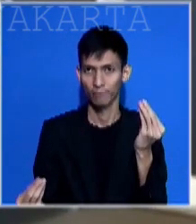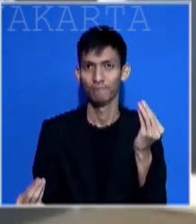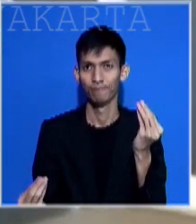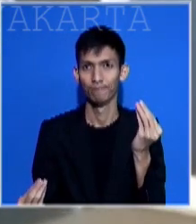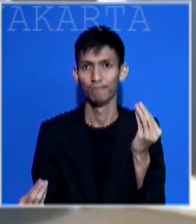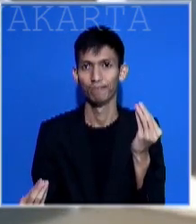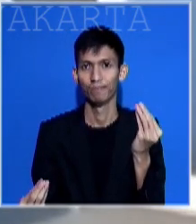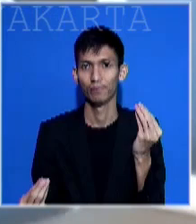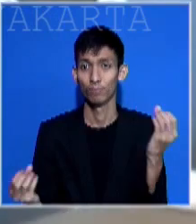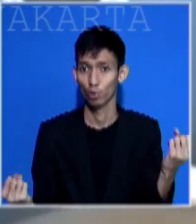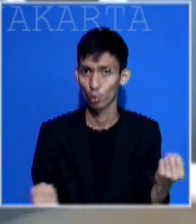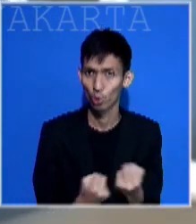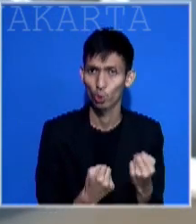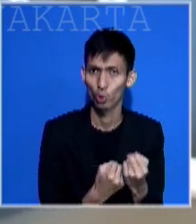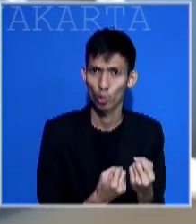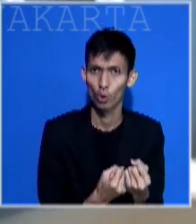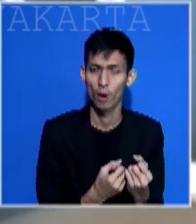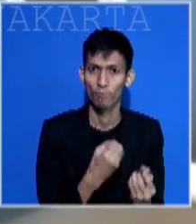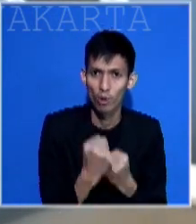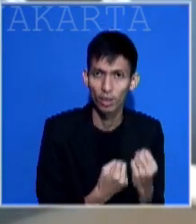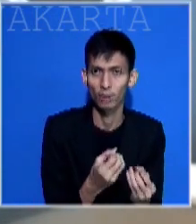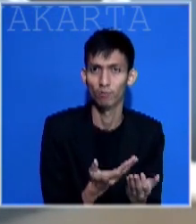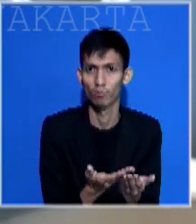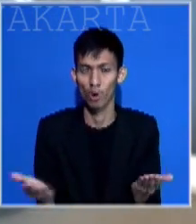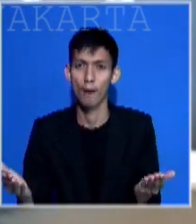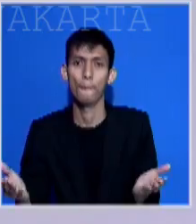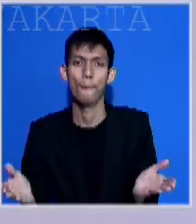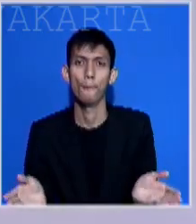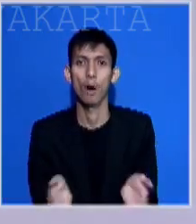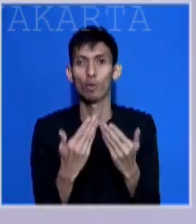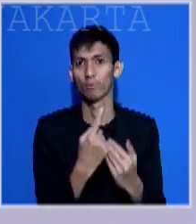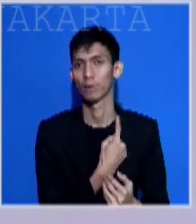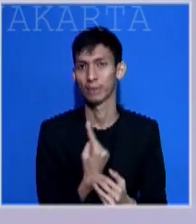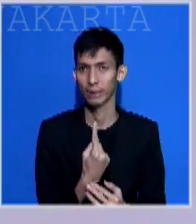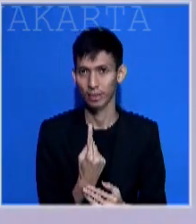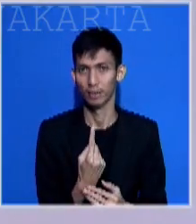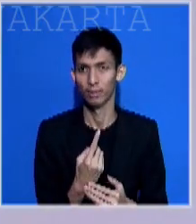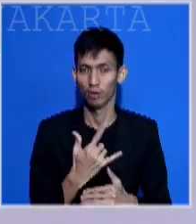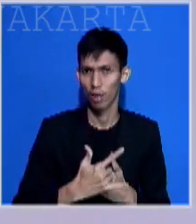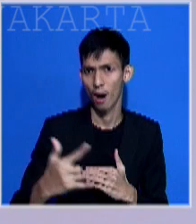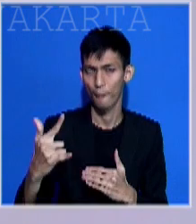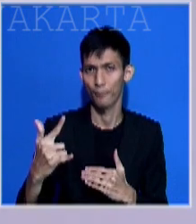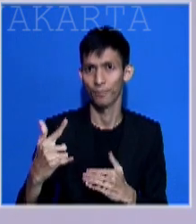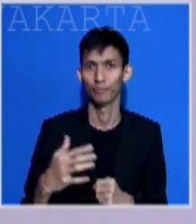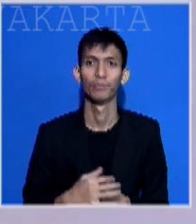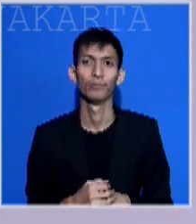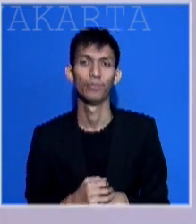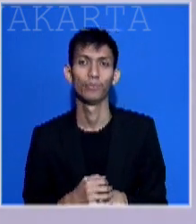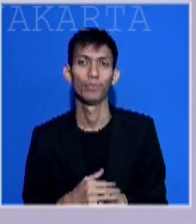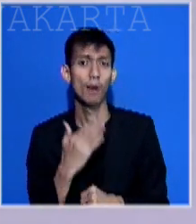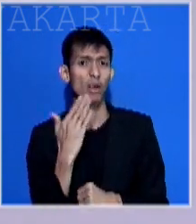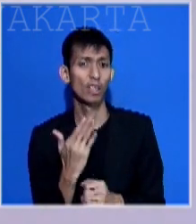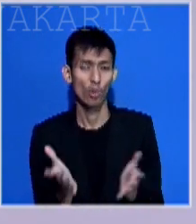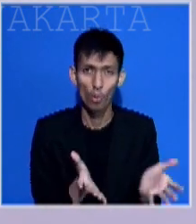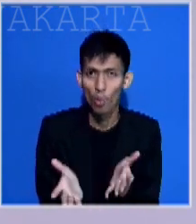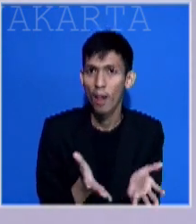benturan antara upaya pelestarian dengan pembangunan sektor privat dan publik dari pengelol atau kalau dalam